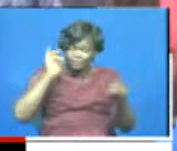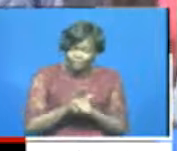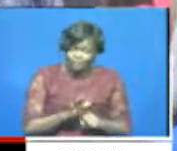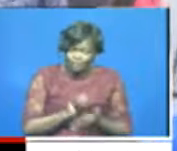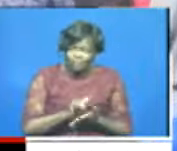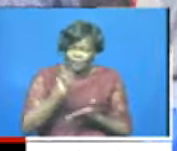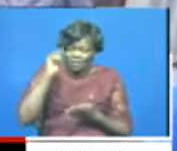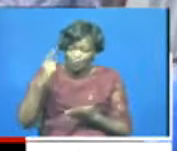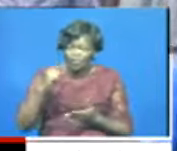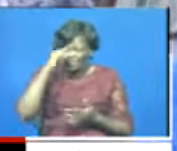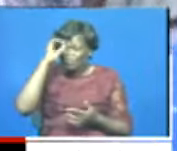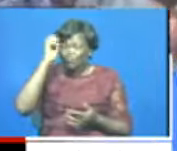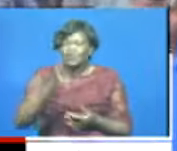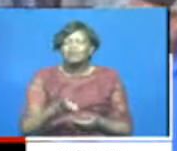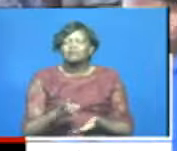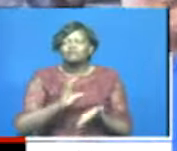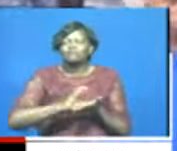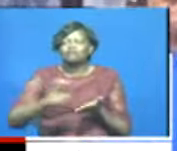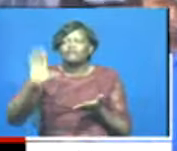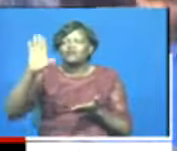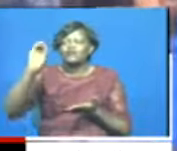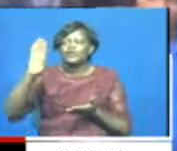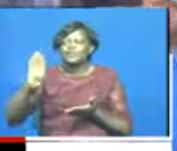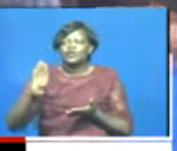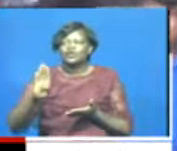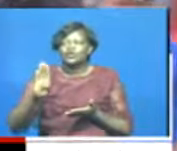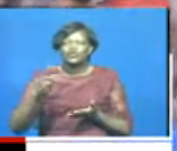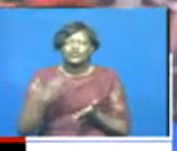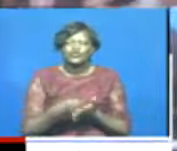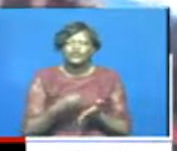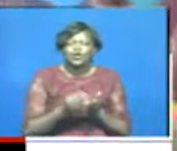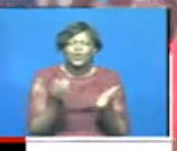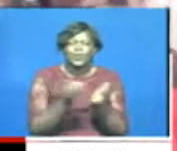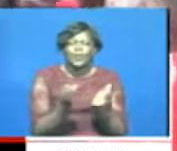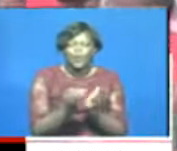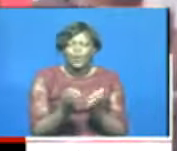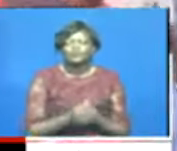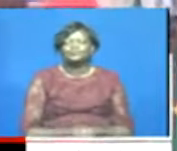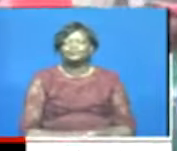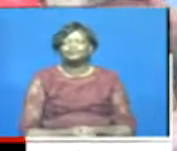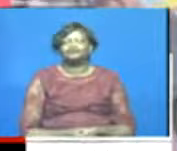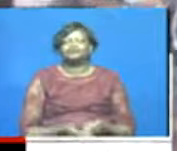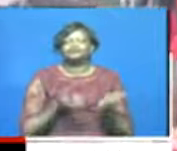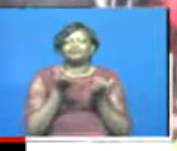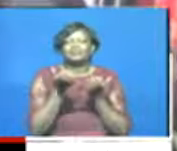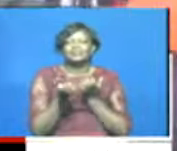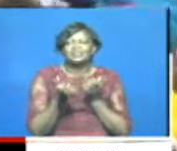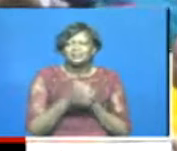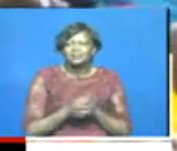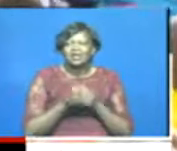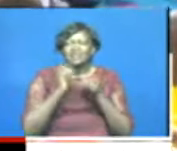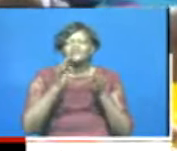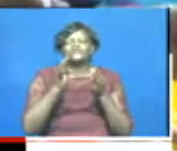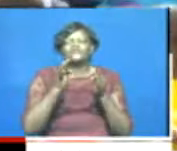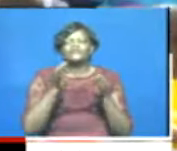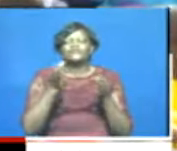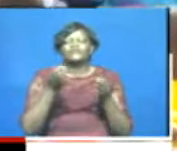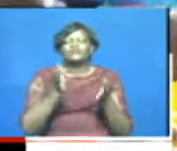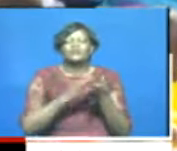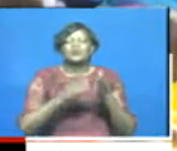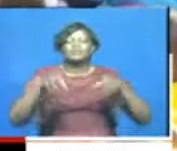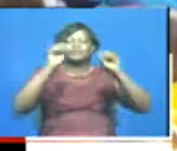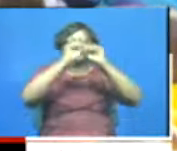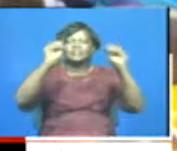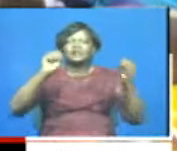Kwanza government will set aside 50 billion to finance small, micro and medium enterprises if he ascends to power. Ndio